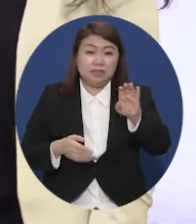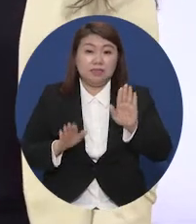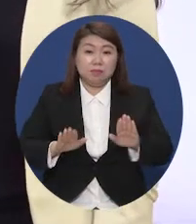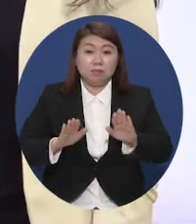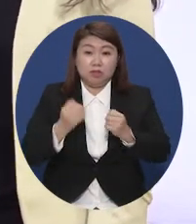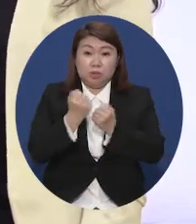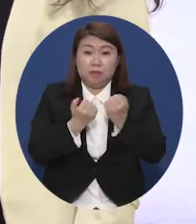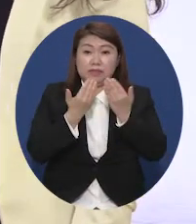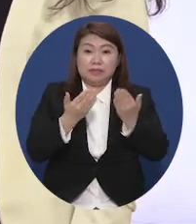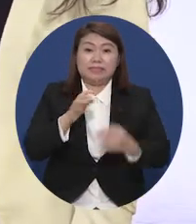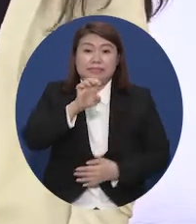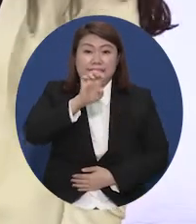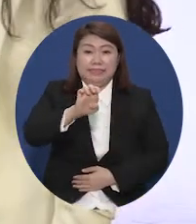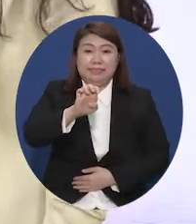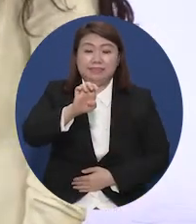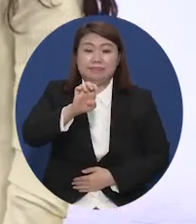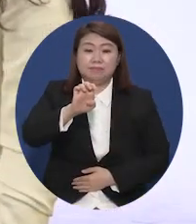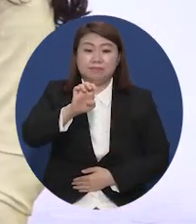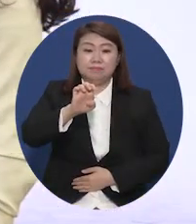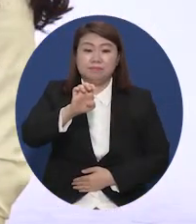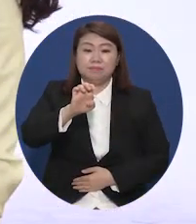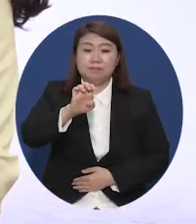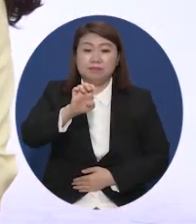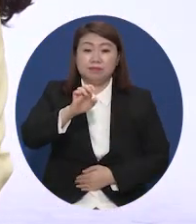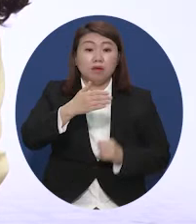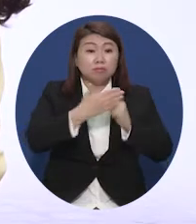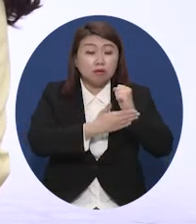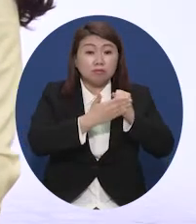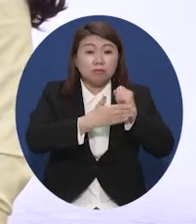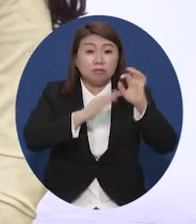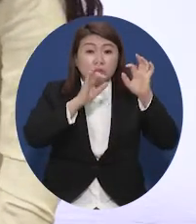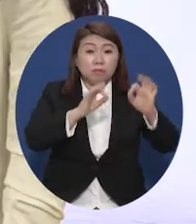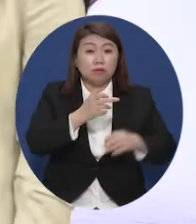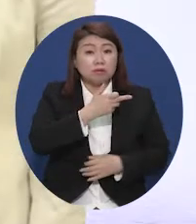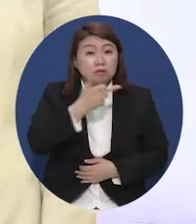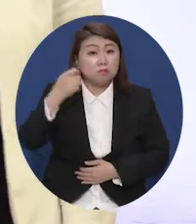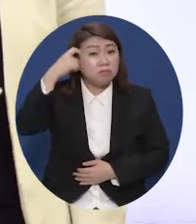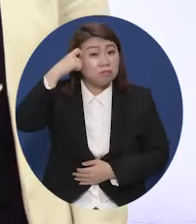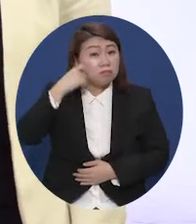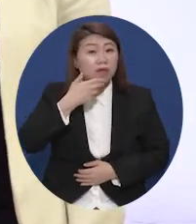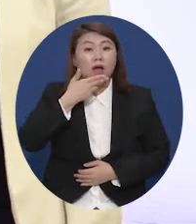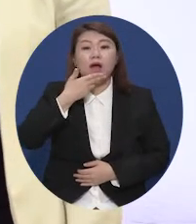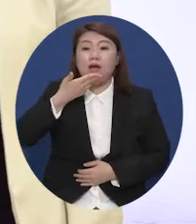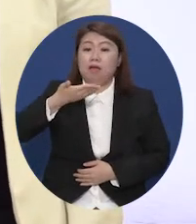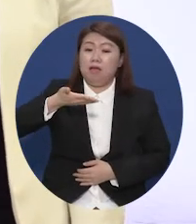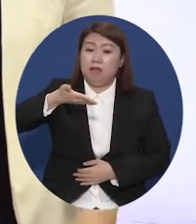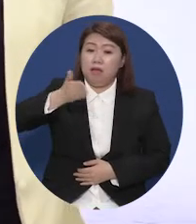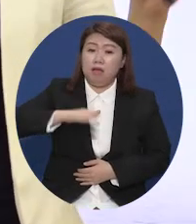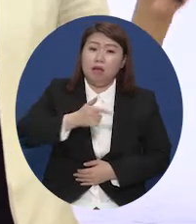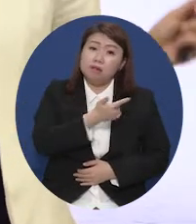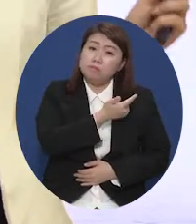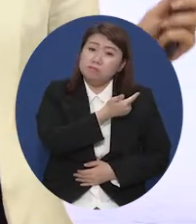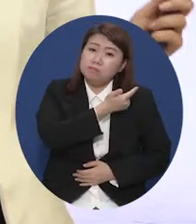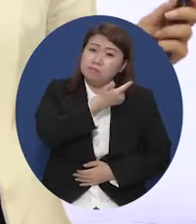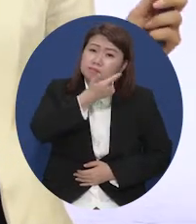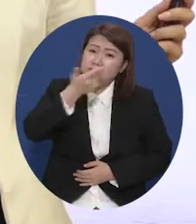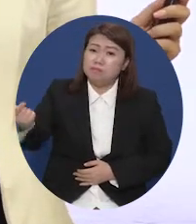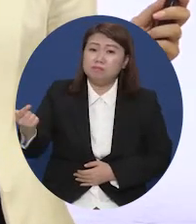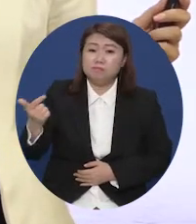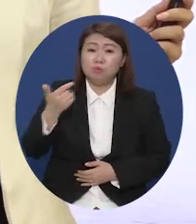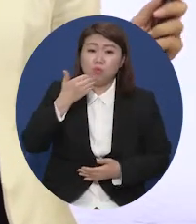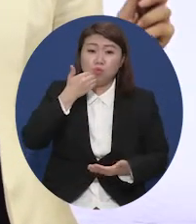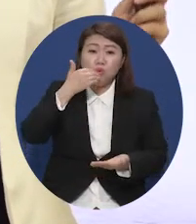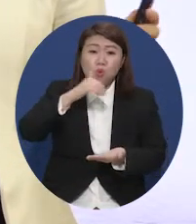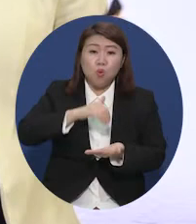석비 2번입니다 2번 석비는요 지금 이렇게 사진으로 봐서는 크기가 가늠이 되지 않지만 거대